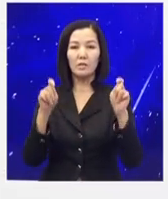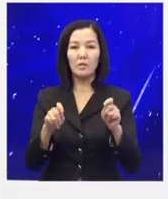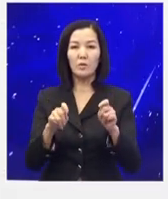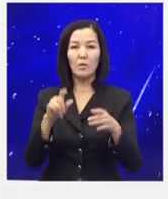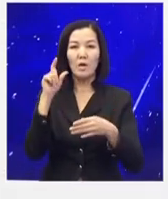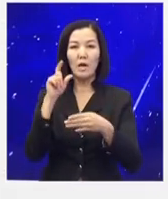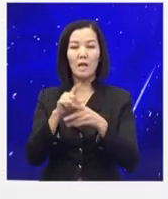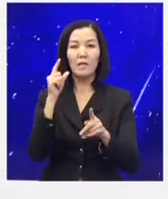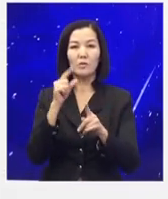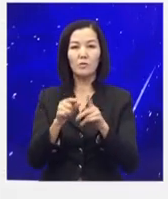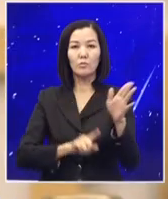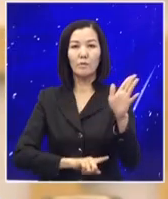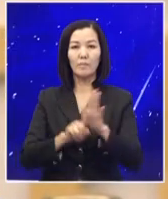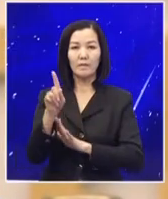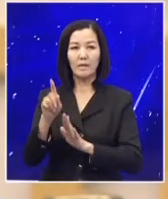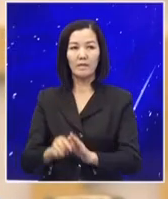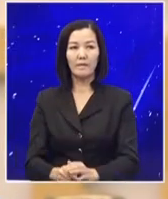Алланың сөзімен басталды.